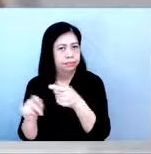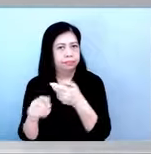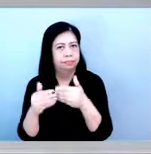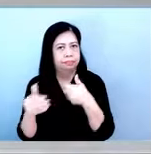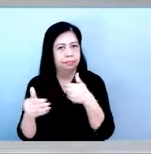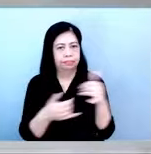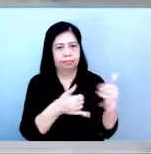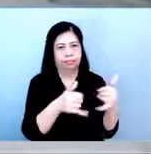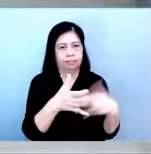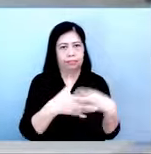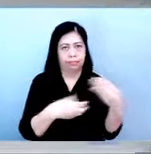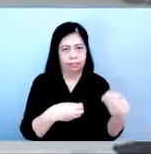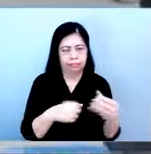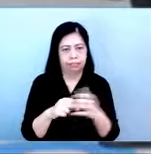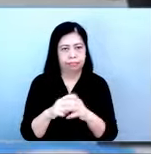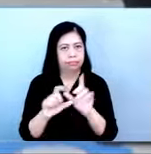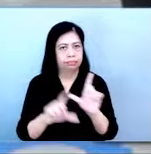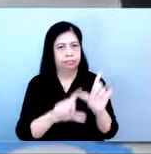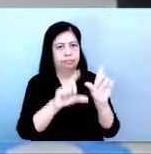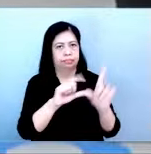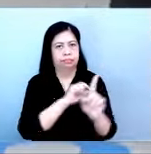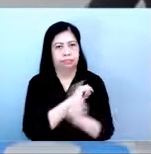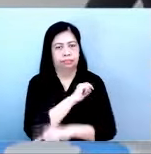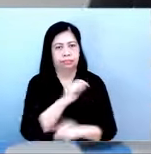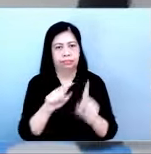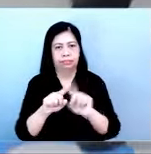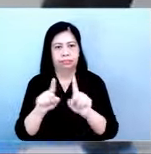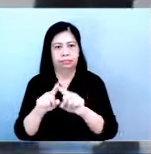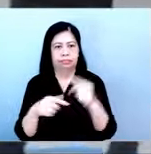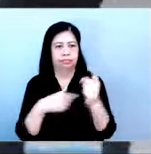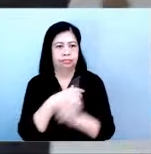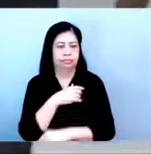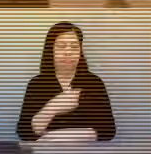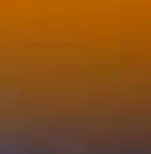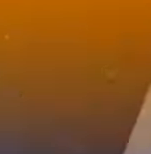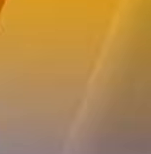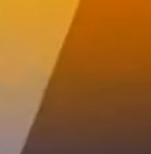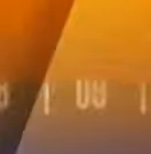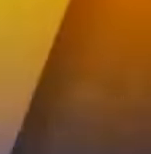maglaro. Posibleng maharap sa multa at iba pang parusa si Lalata.